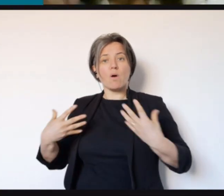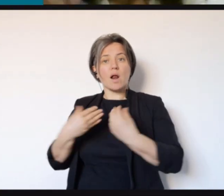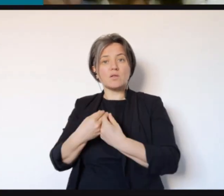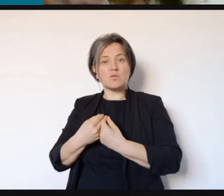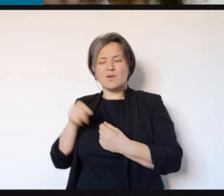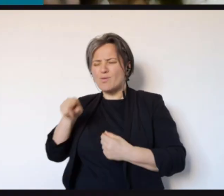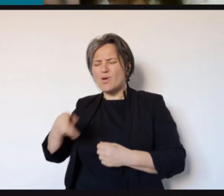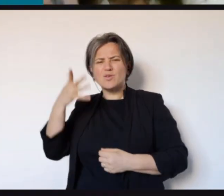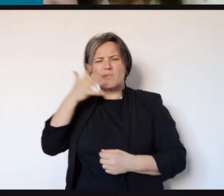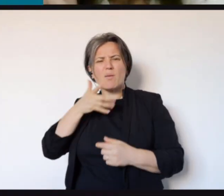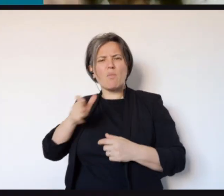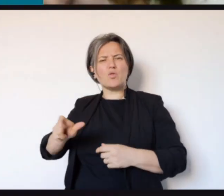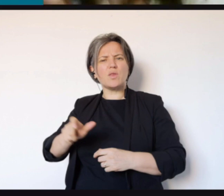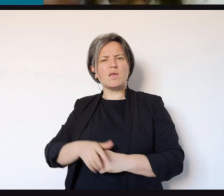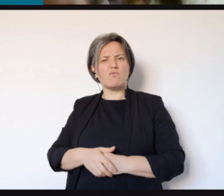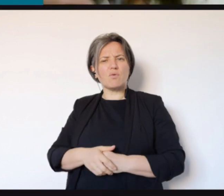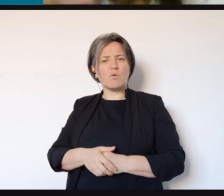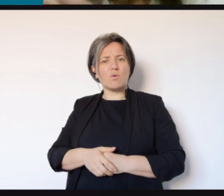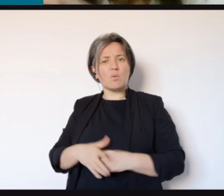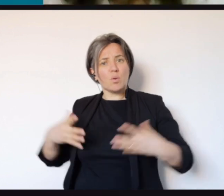Perché è sbagliato?